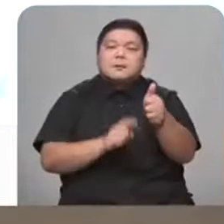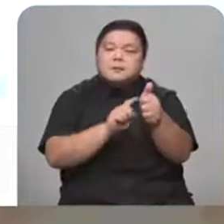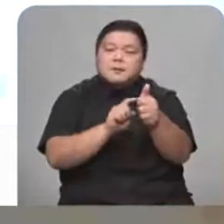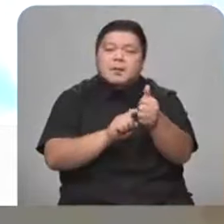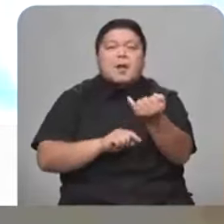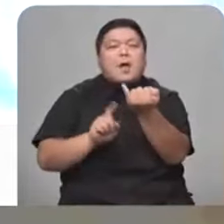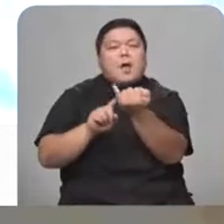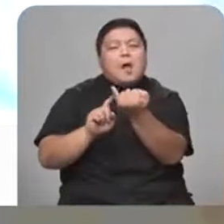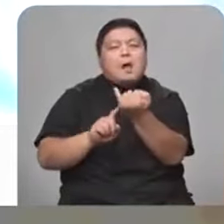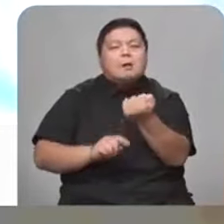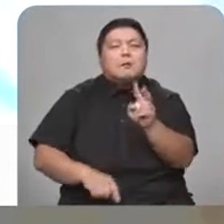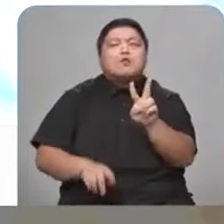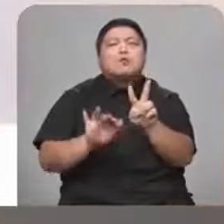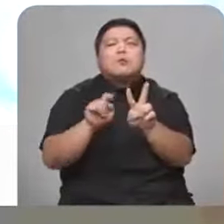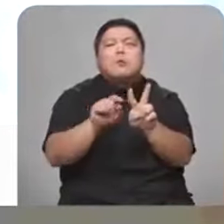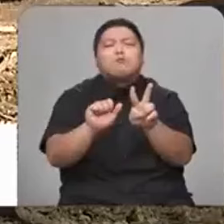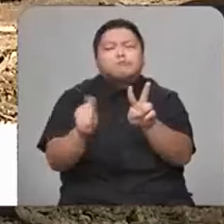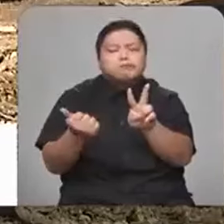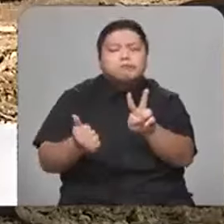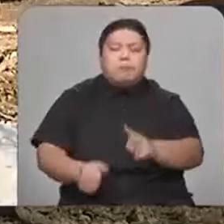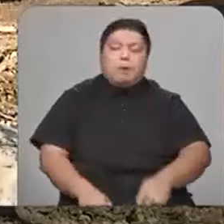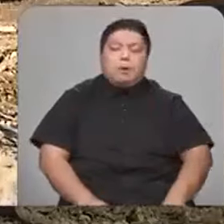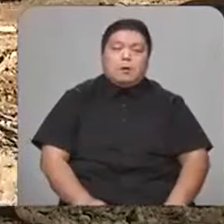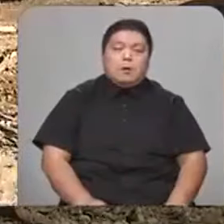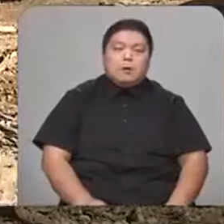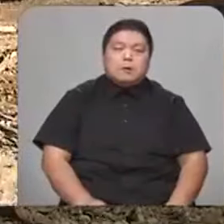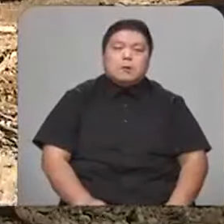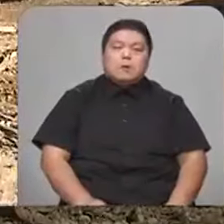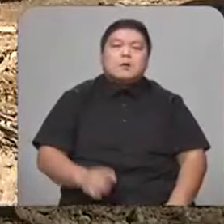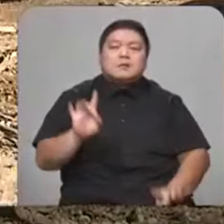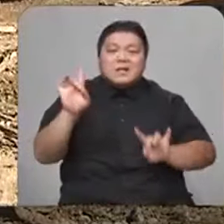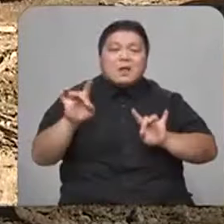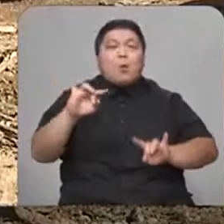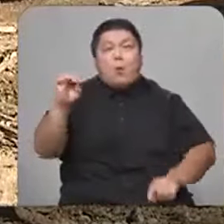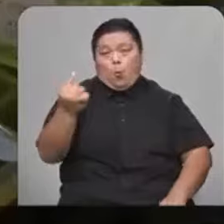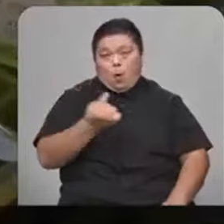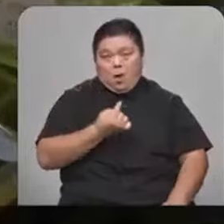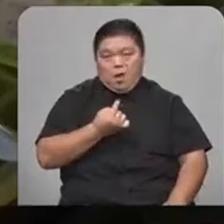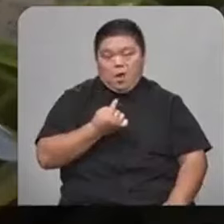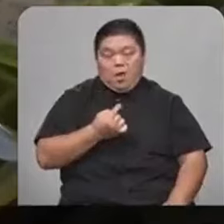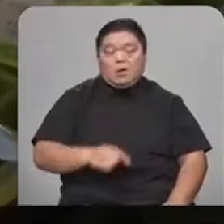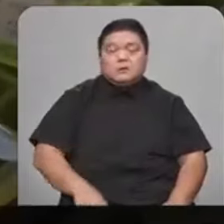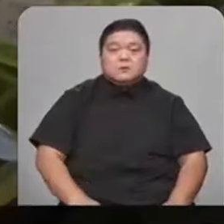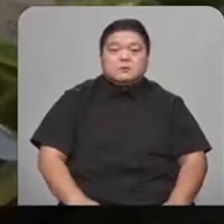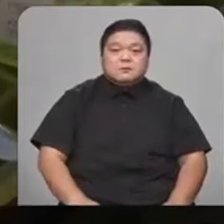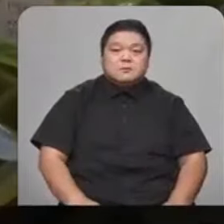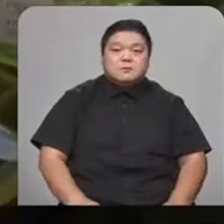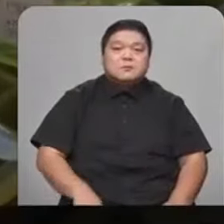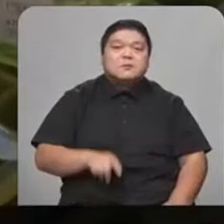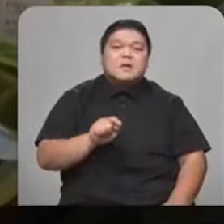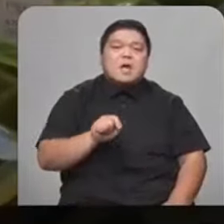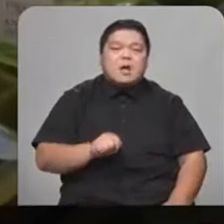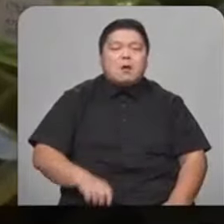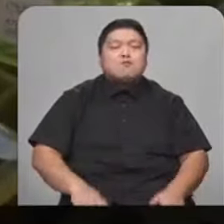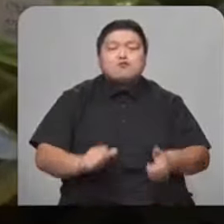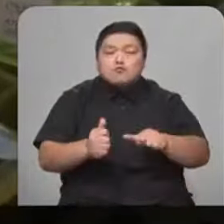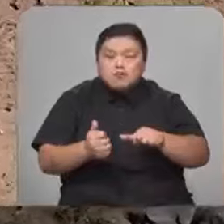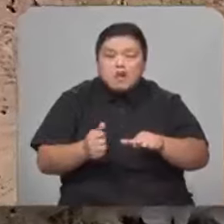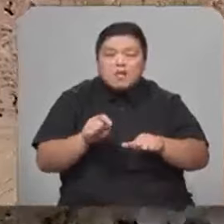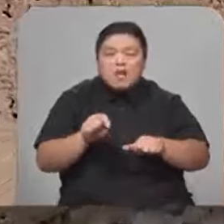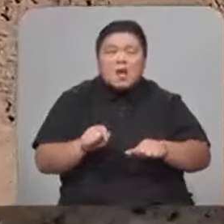60대 남성이 숨진 채 발견됐습니다. 원래 태국에서 온 외국인 근로자였는데 사고 당시엔 불법